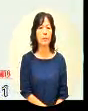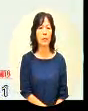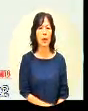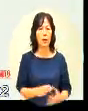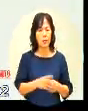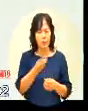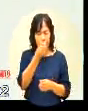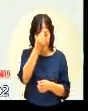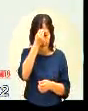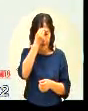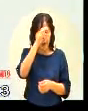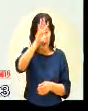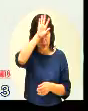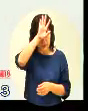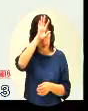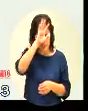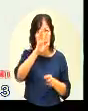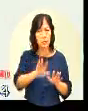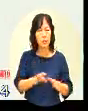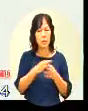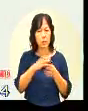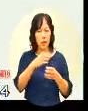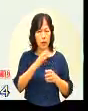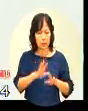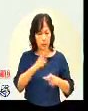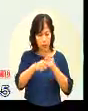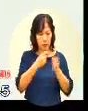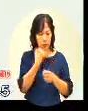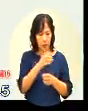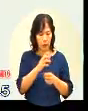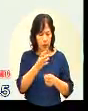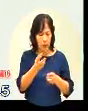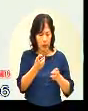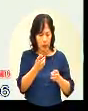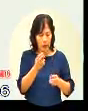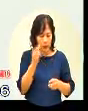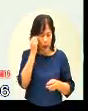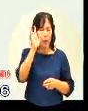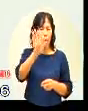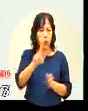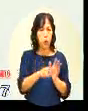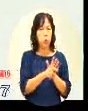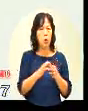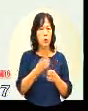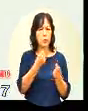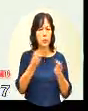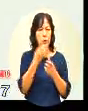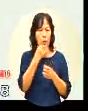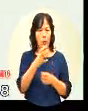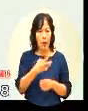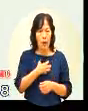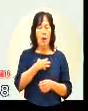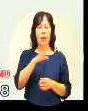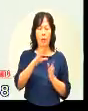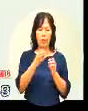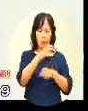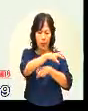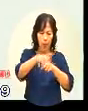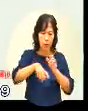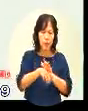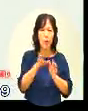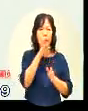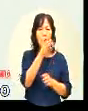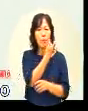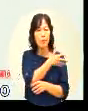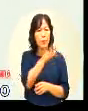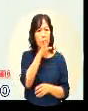忧郁症在今年里我特别感到震撼哈。震撼的原因是我们的周遭里面，往往不管你是